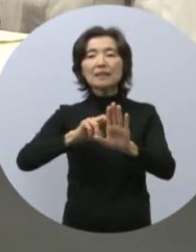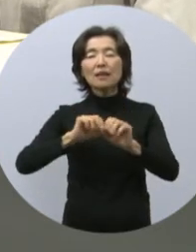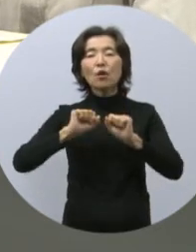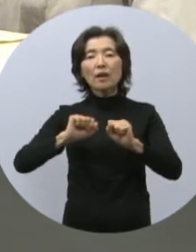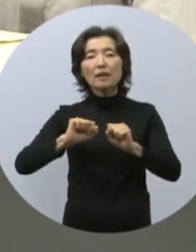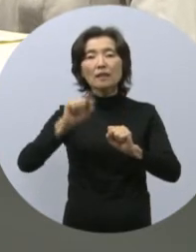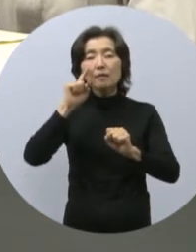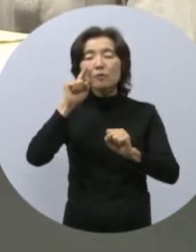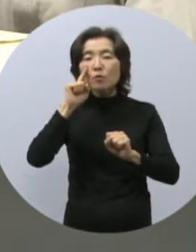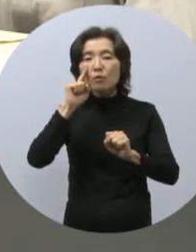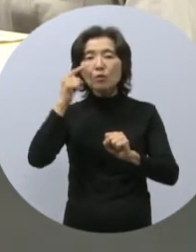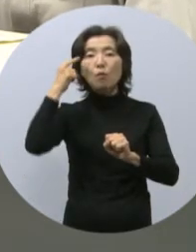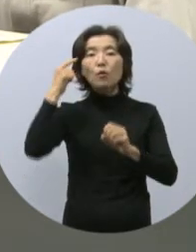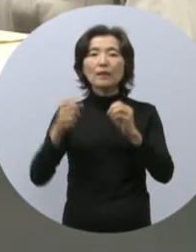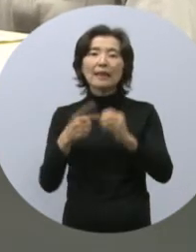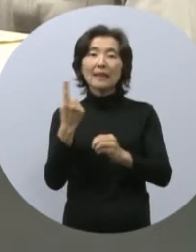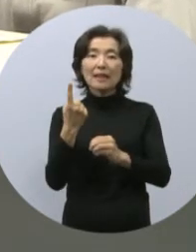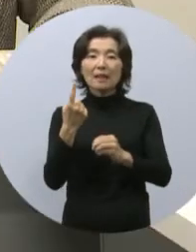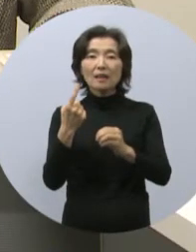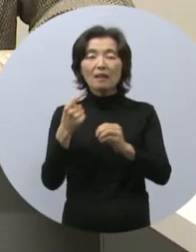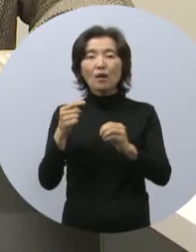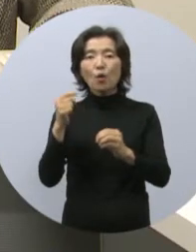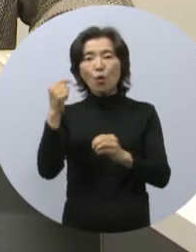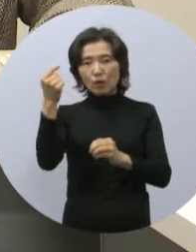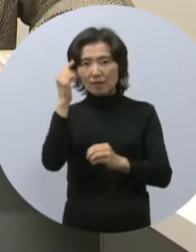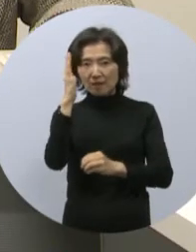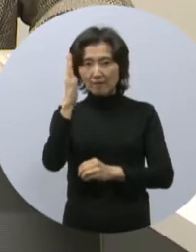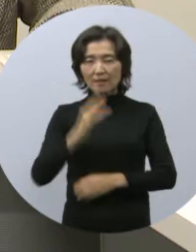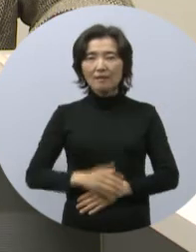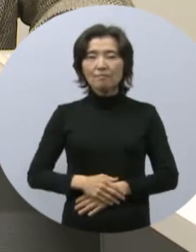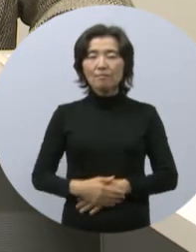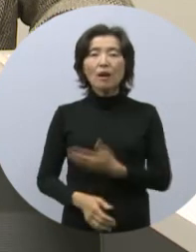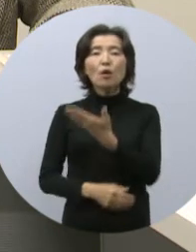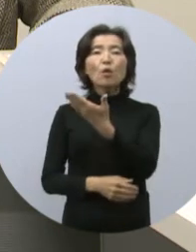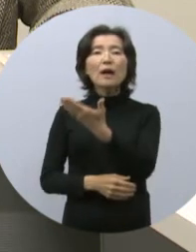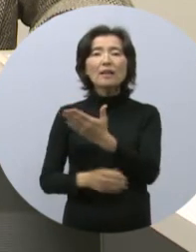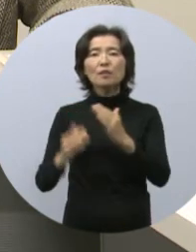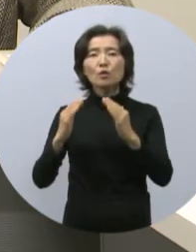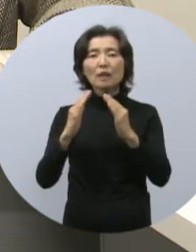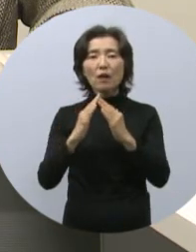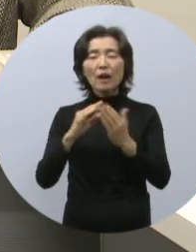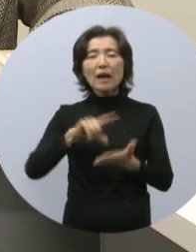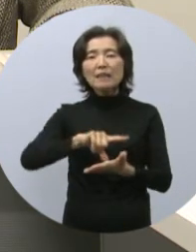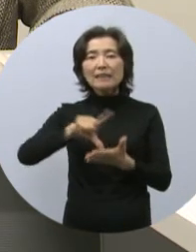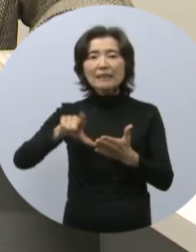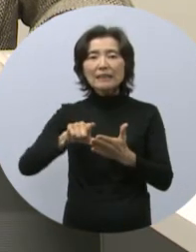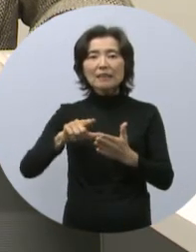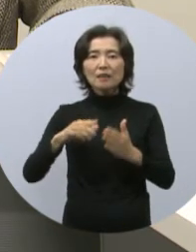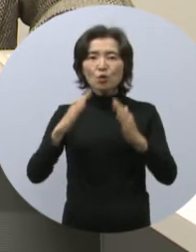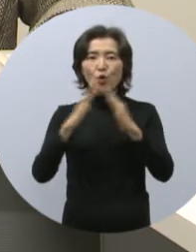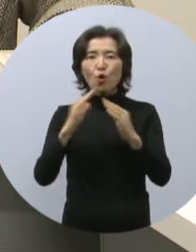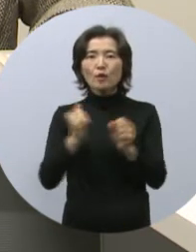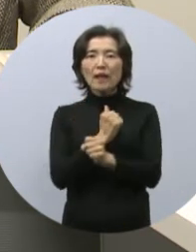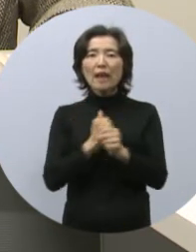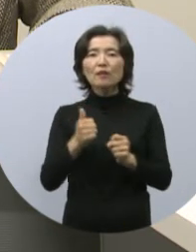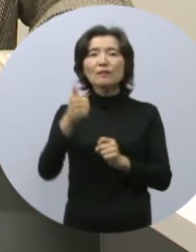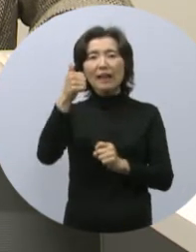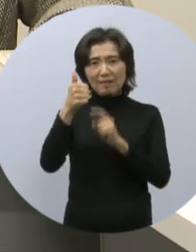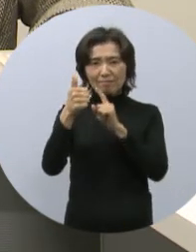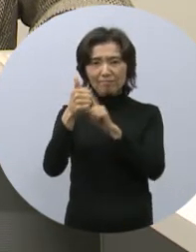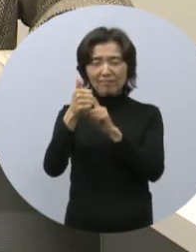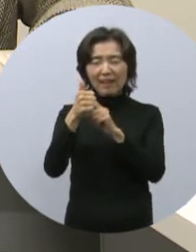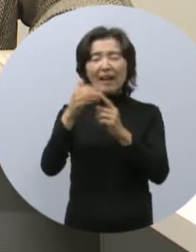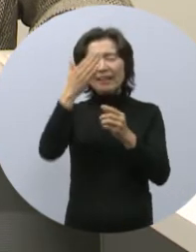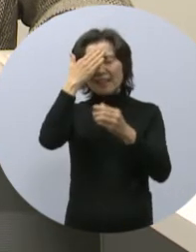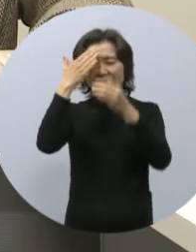みようと思ったきっかけを教えてください。 はい、私の家は地元の大工さんが丁寧に建